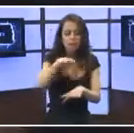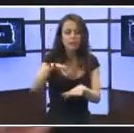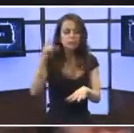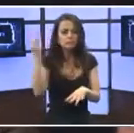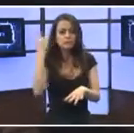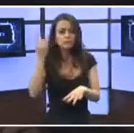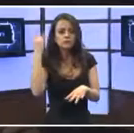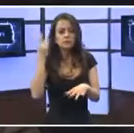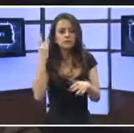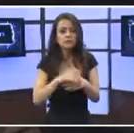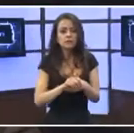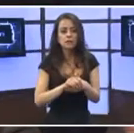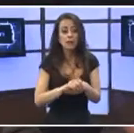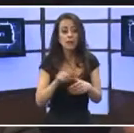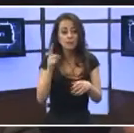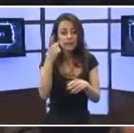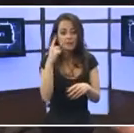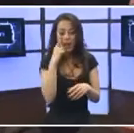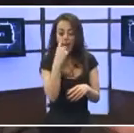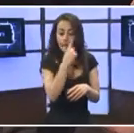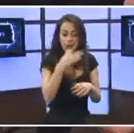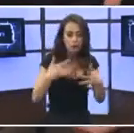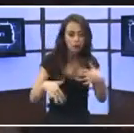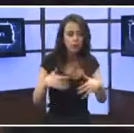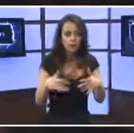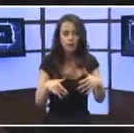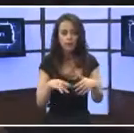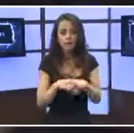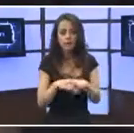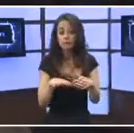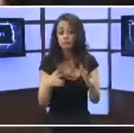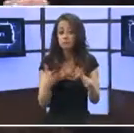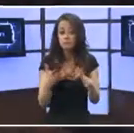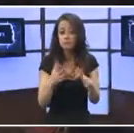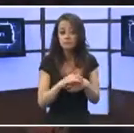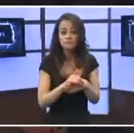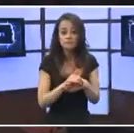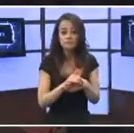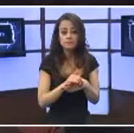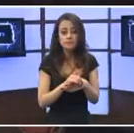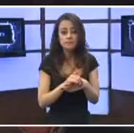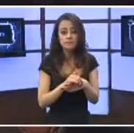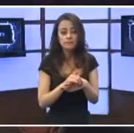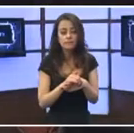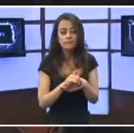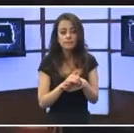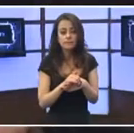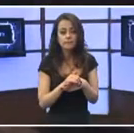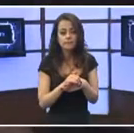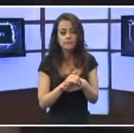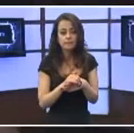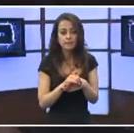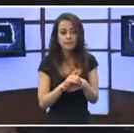de amaları adalara gezdirdik. Adaları. Ne dediler biliyor musun? Hissettik. İşte bu başka bir